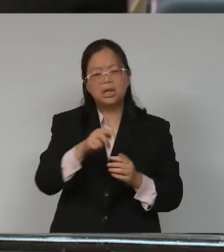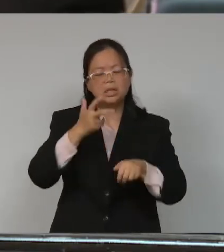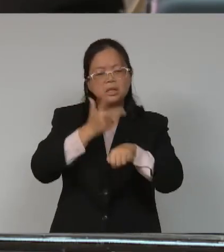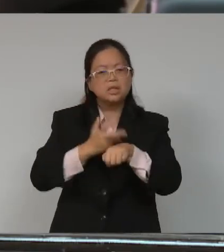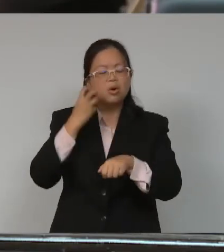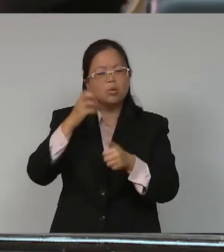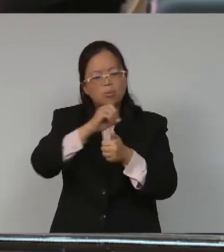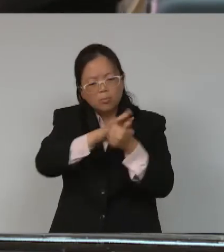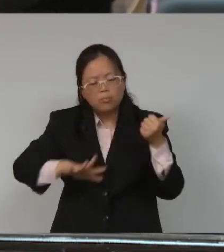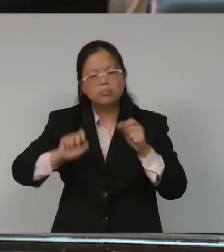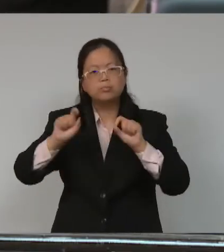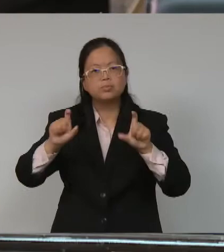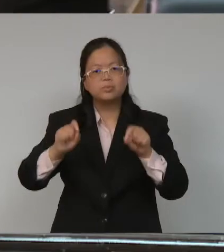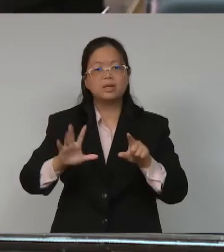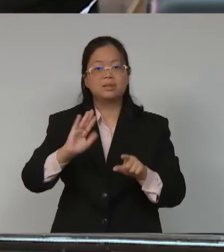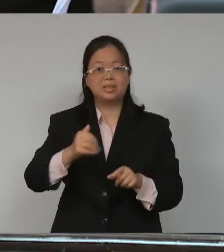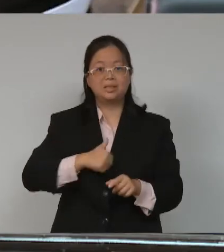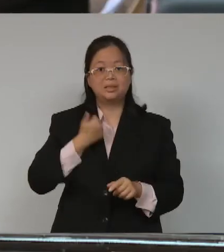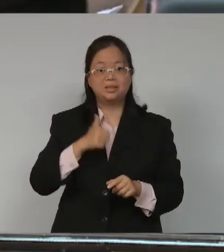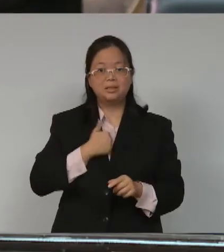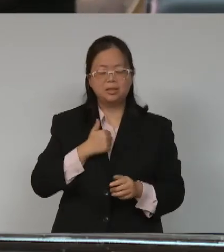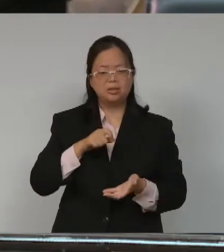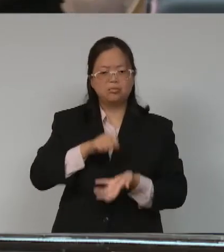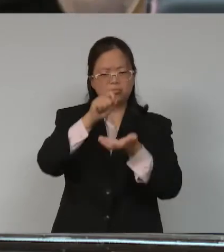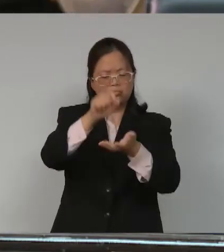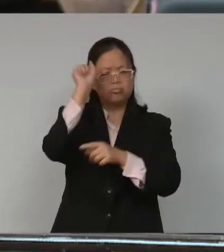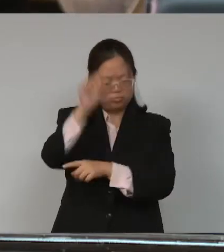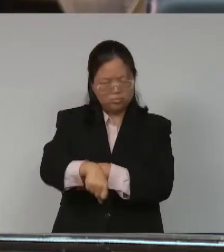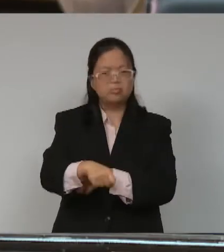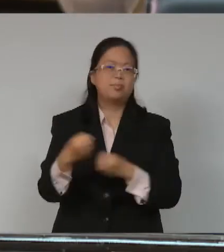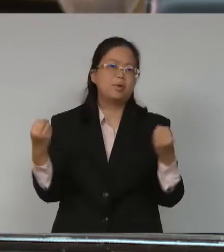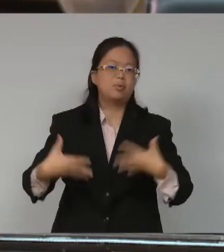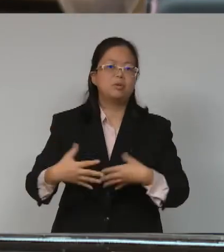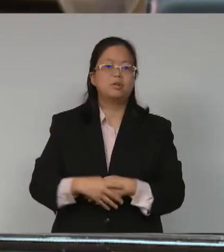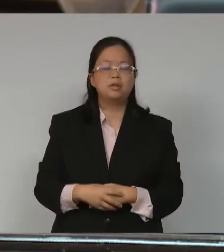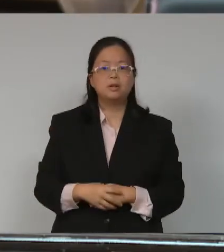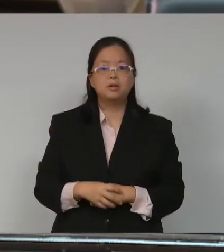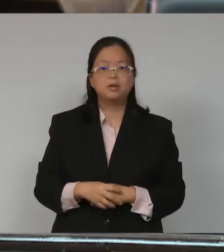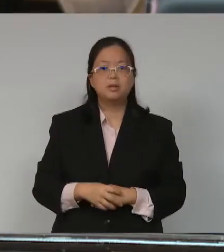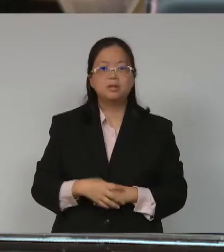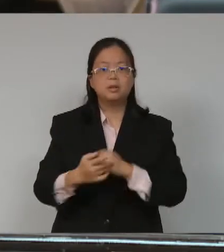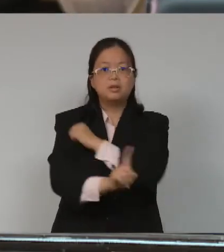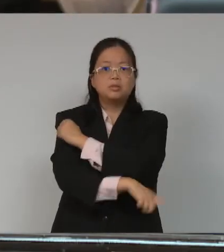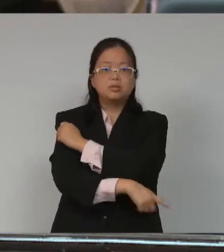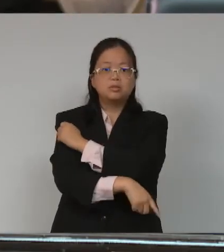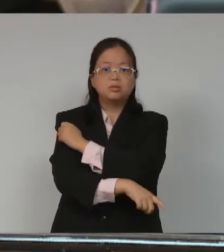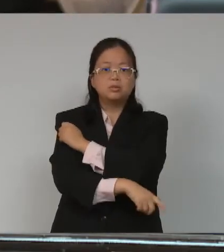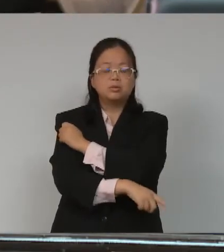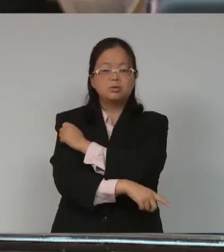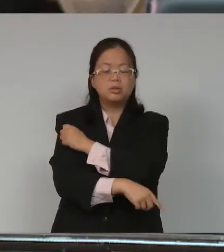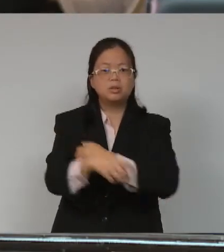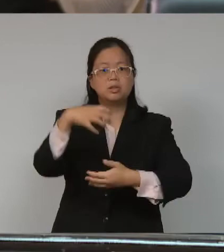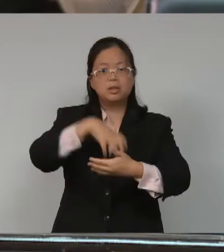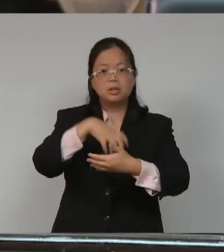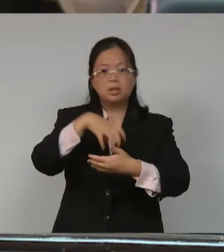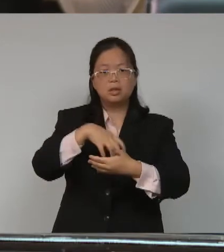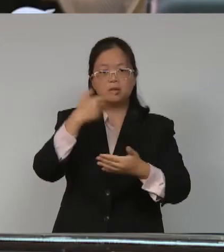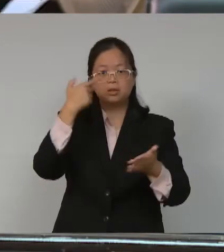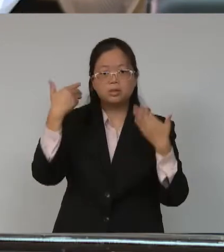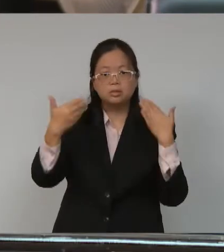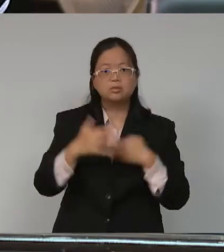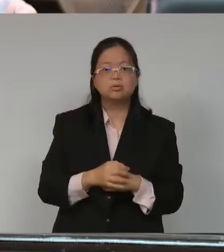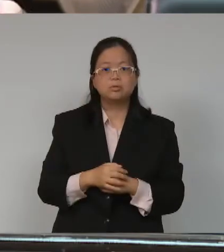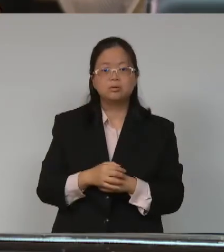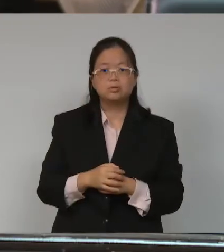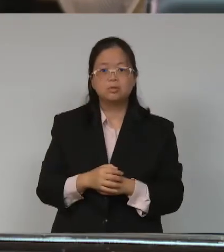是 直接成案的，哦，那最后呢就是内容明确呢了解争议